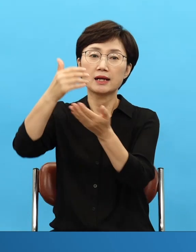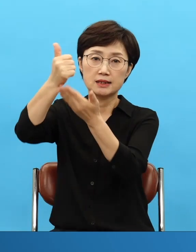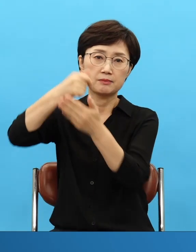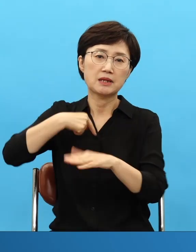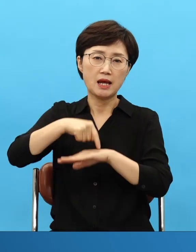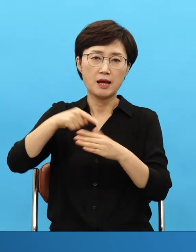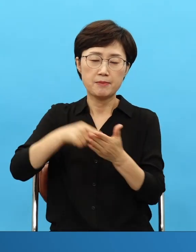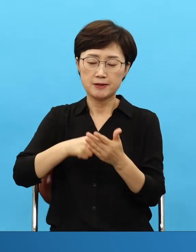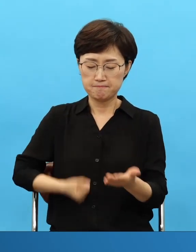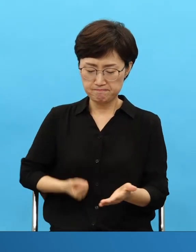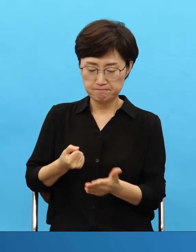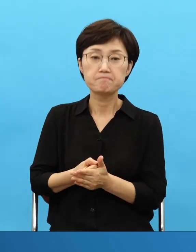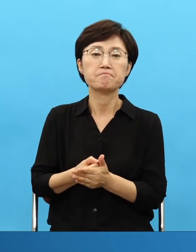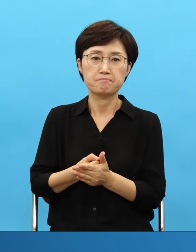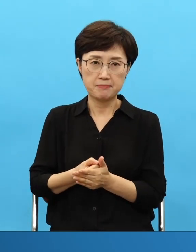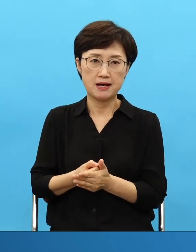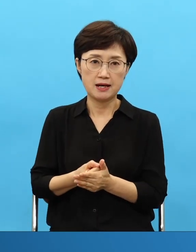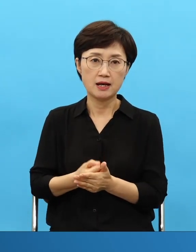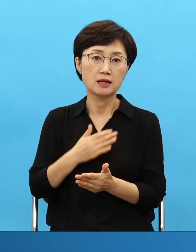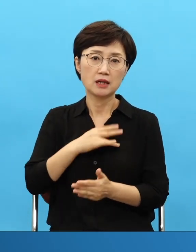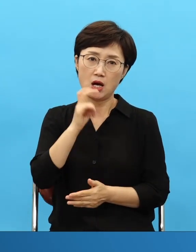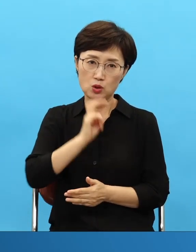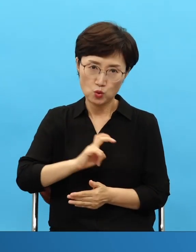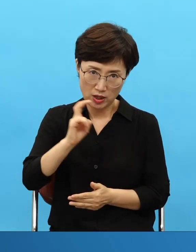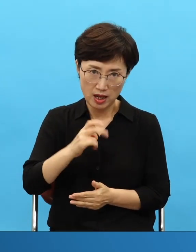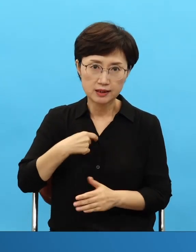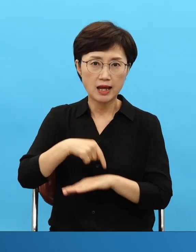내 마음을 정하였사오니